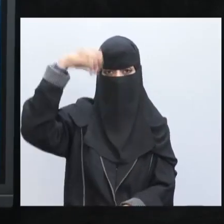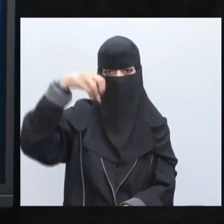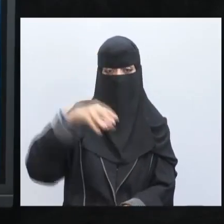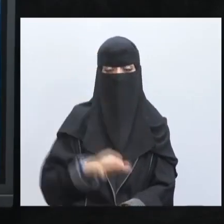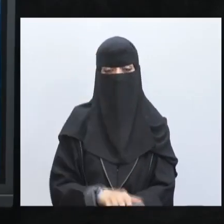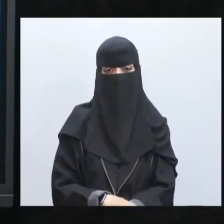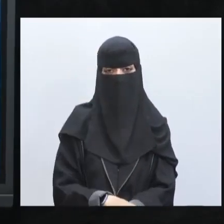وبركاته د